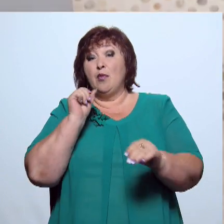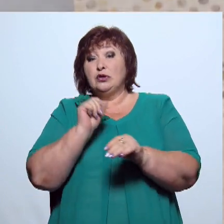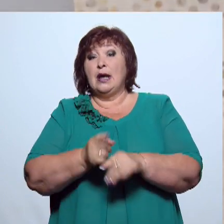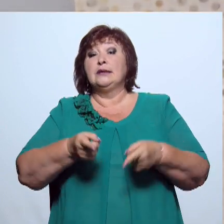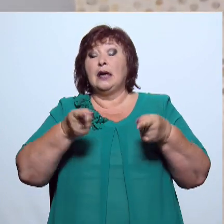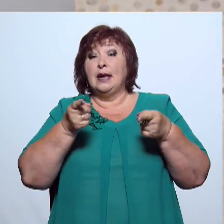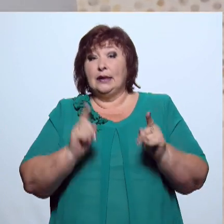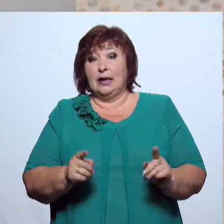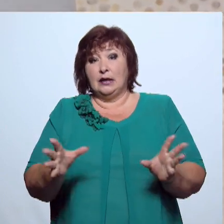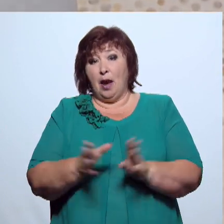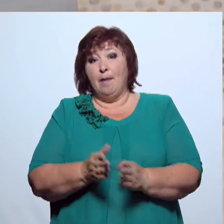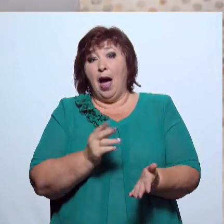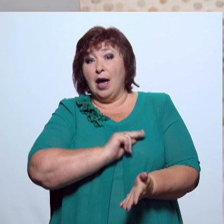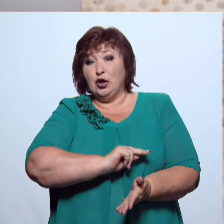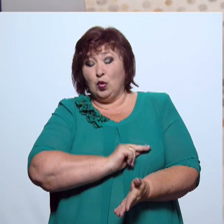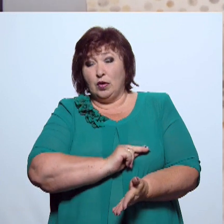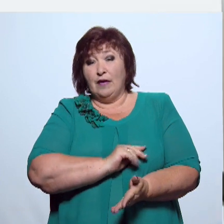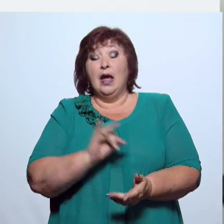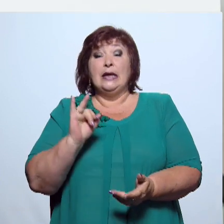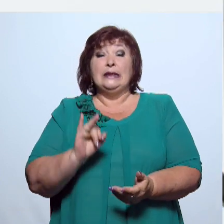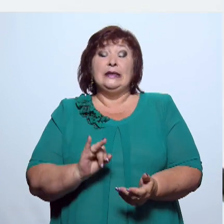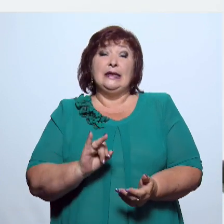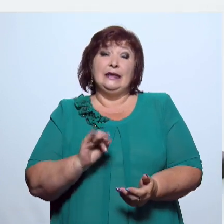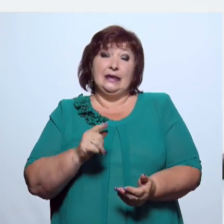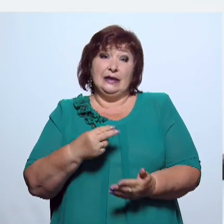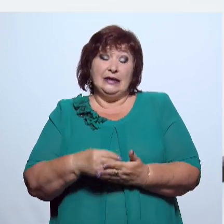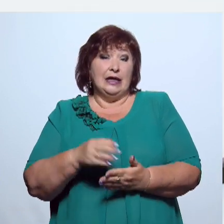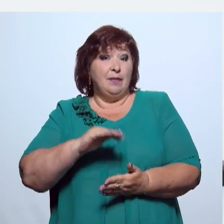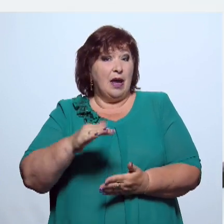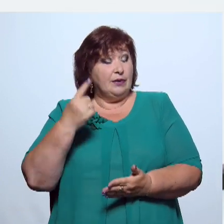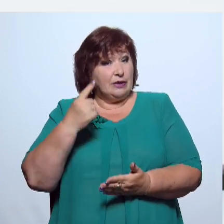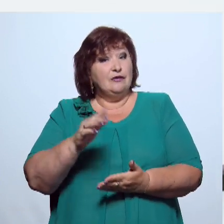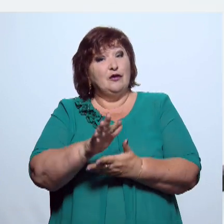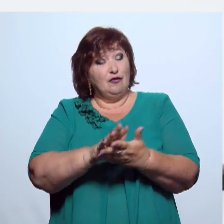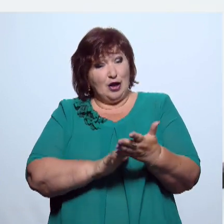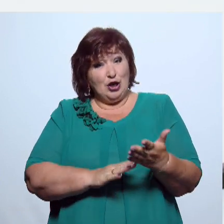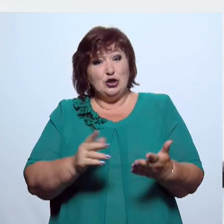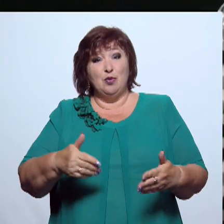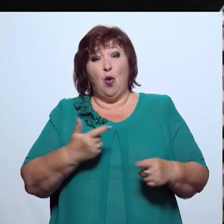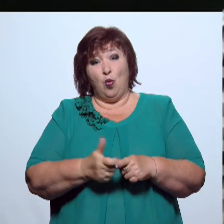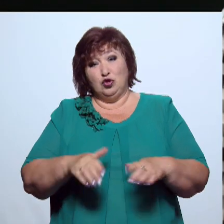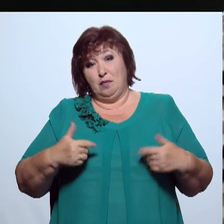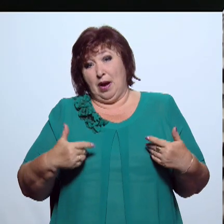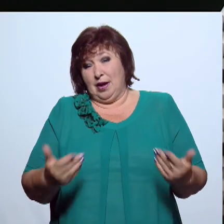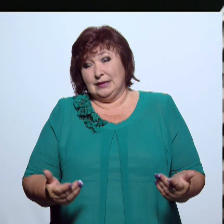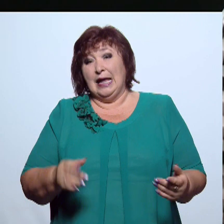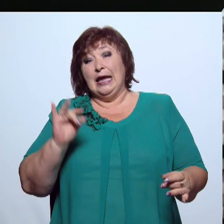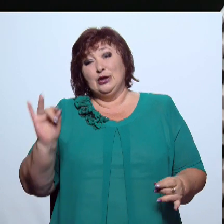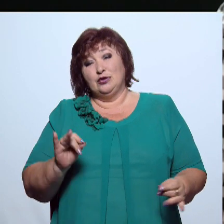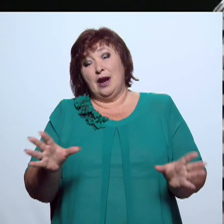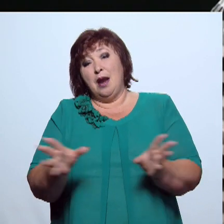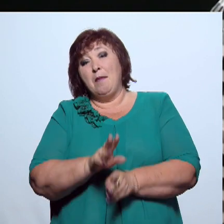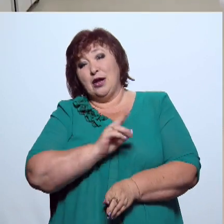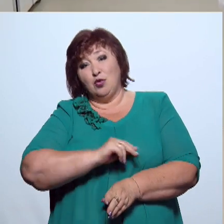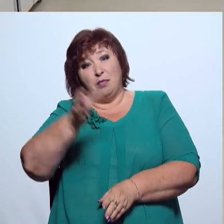конкретных индустриальных партнеров. Я очень надеюсь, что те решения, которые ребята представляют, они в дальнейшем будут очень полезны нашим индустриальным партнерам